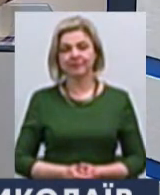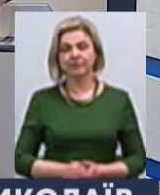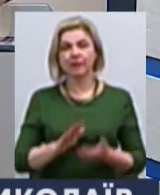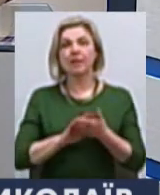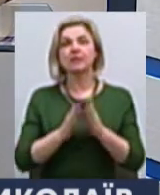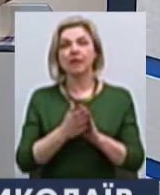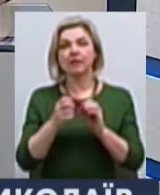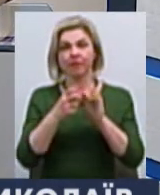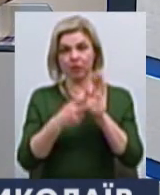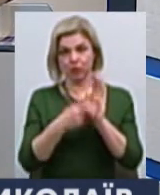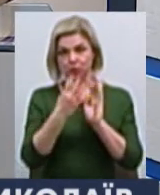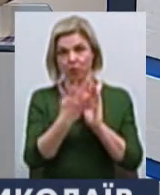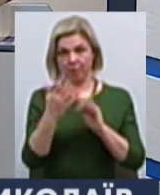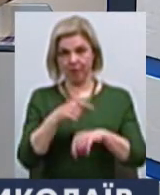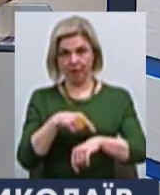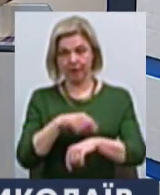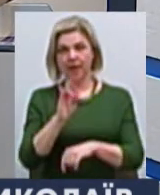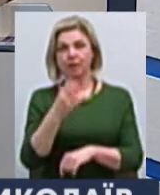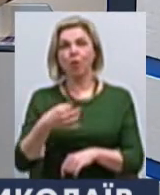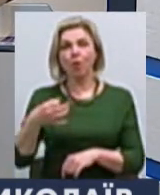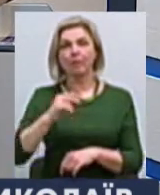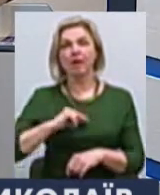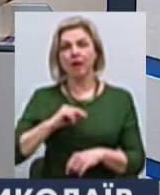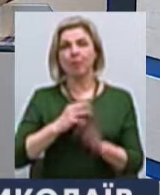Станом на 18.45 в Миколаївській області опрацьовано